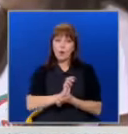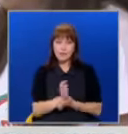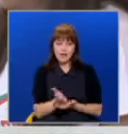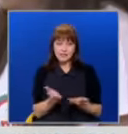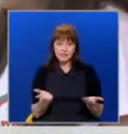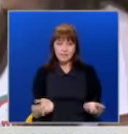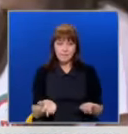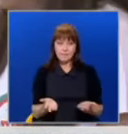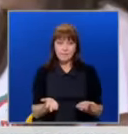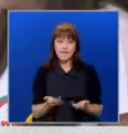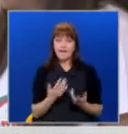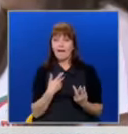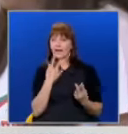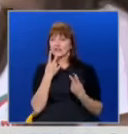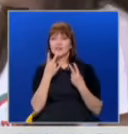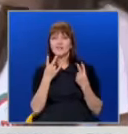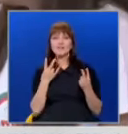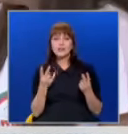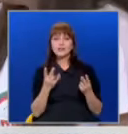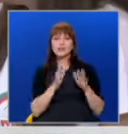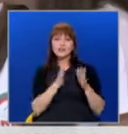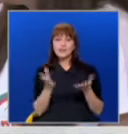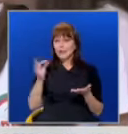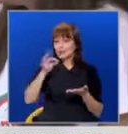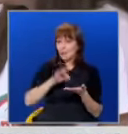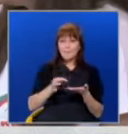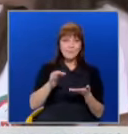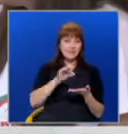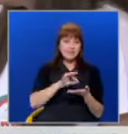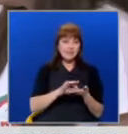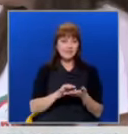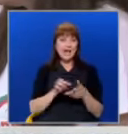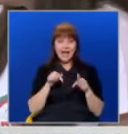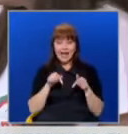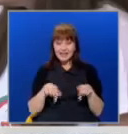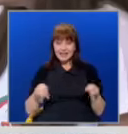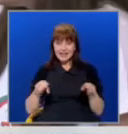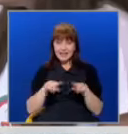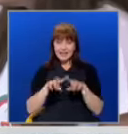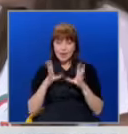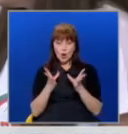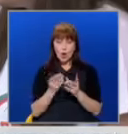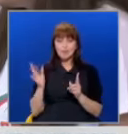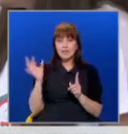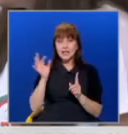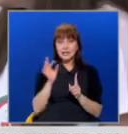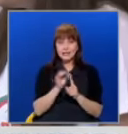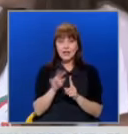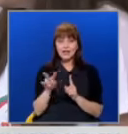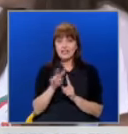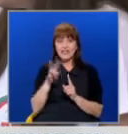Аз виждам, че в ваше лице, с ваше присъствие тук, ние тази обща цел на нашите две